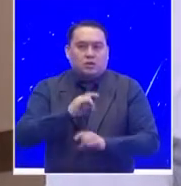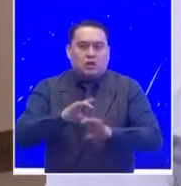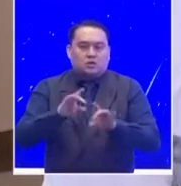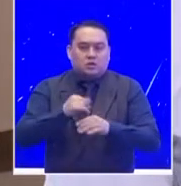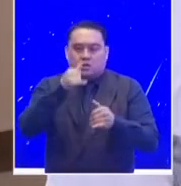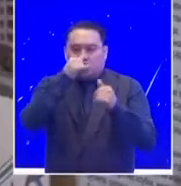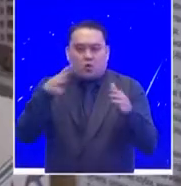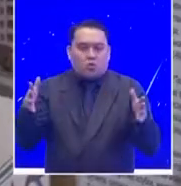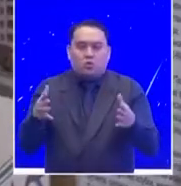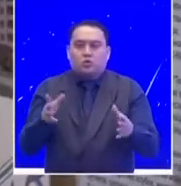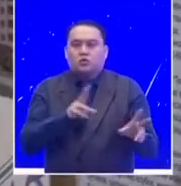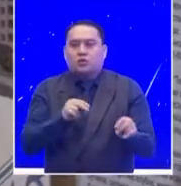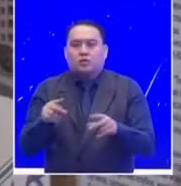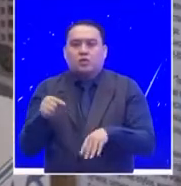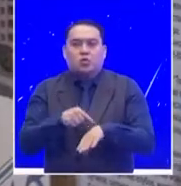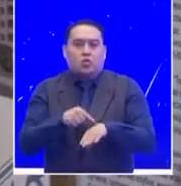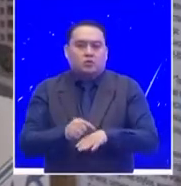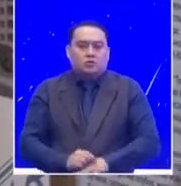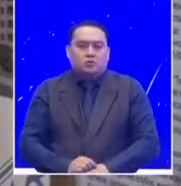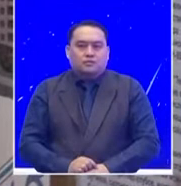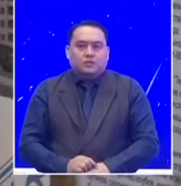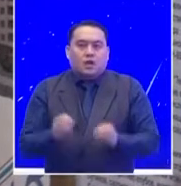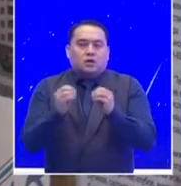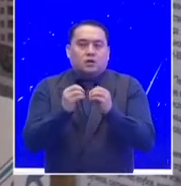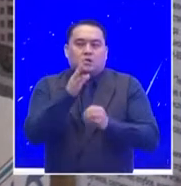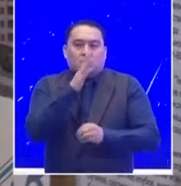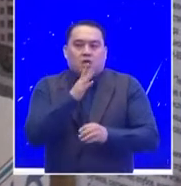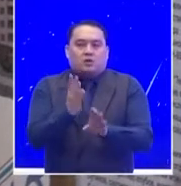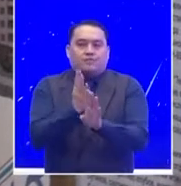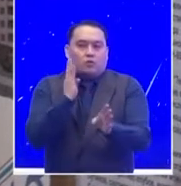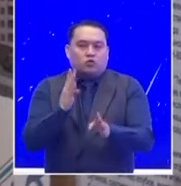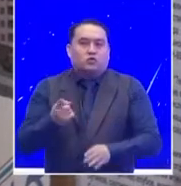это прям очень. Ну, я стояла в очереди около 10 лет.